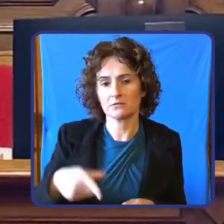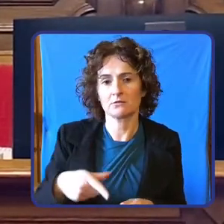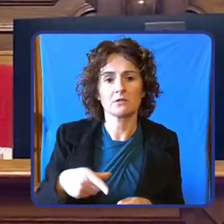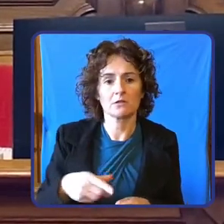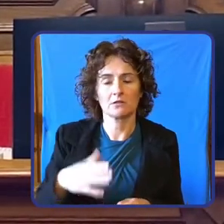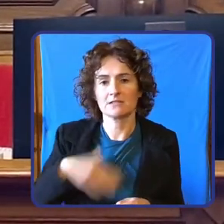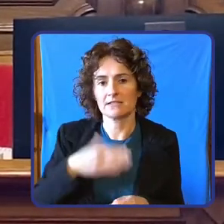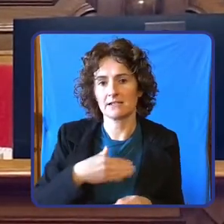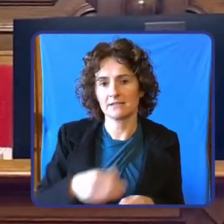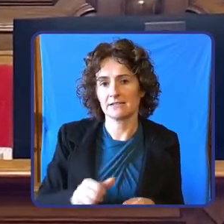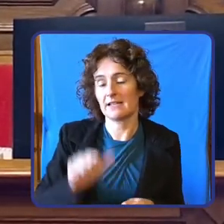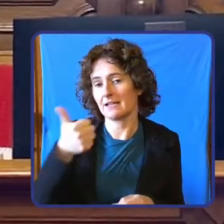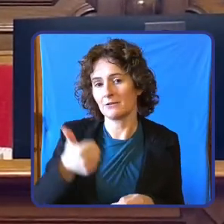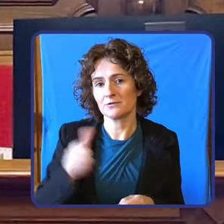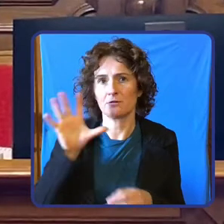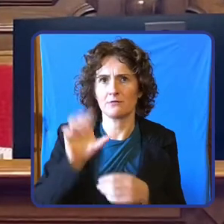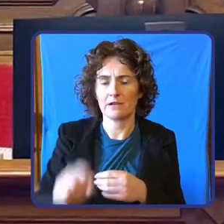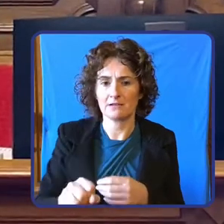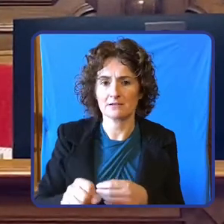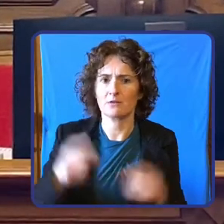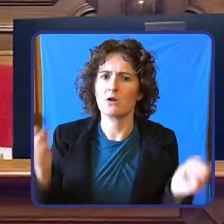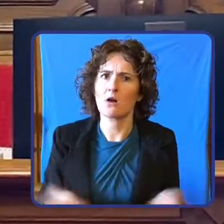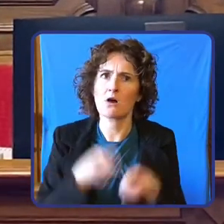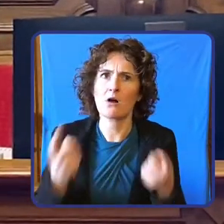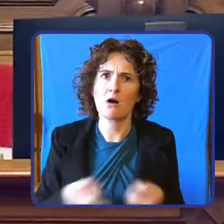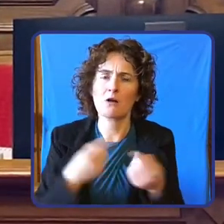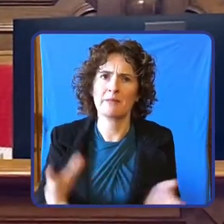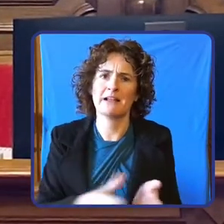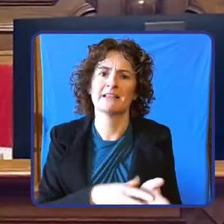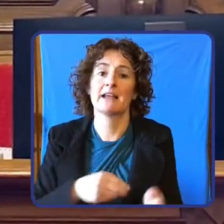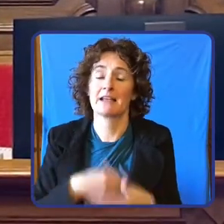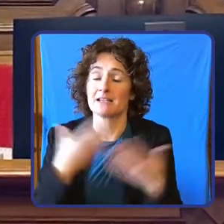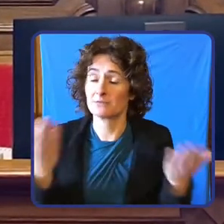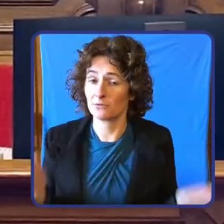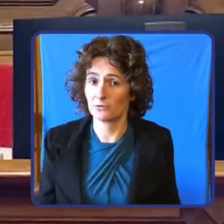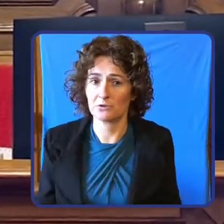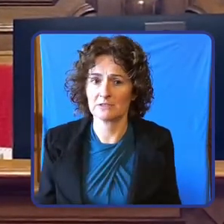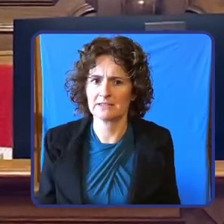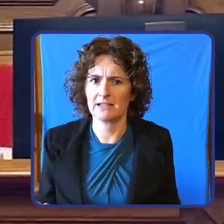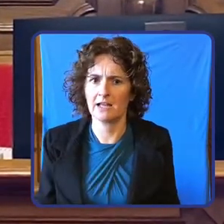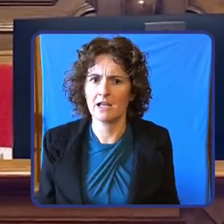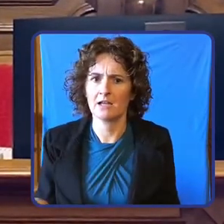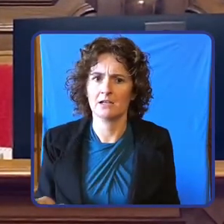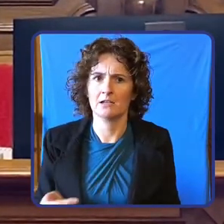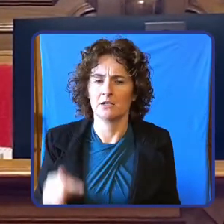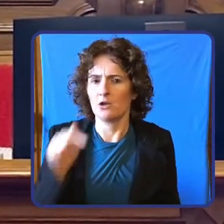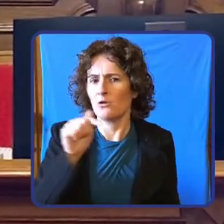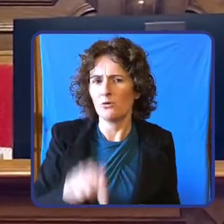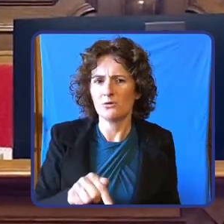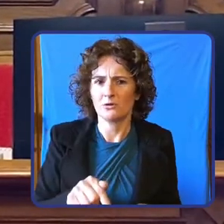kampány. Bizonyára nem tűnt föl önnek, hogy önök egy pillanatig nem hagyták abba ezt a